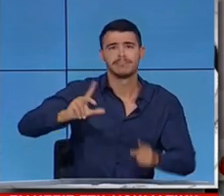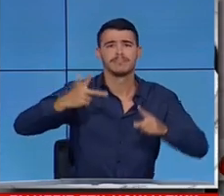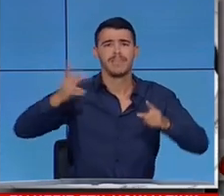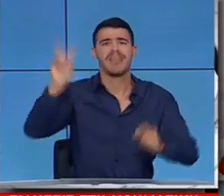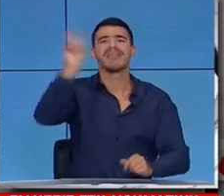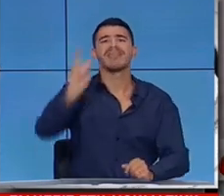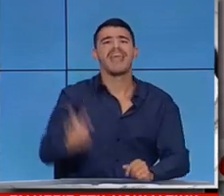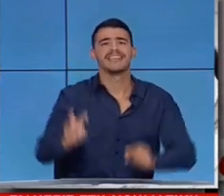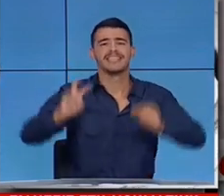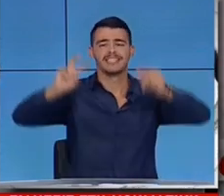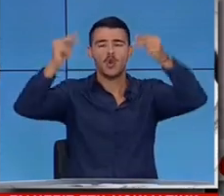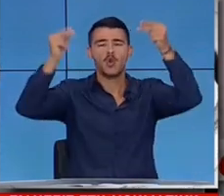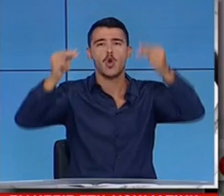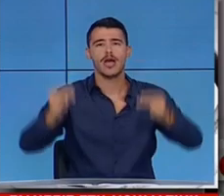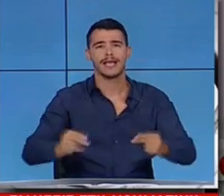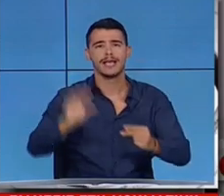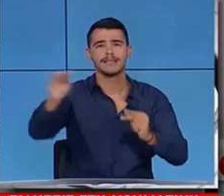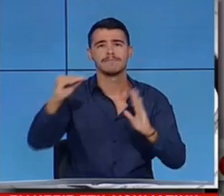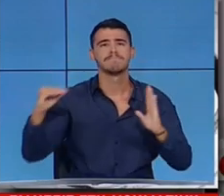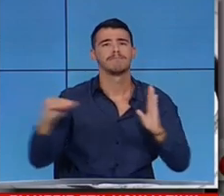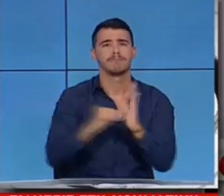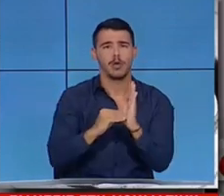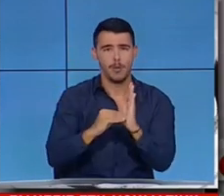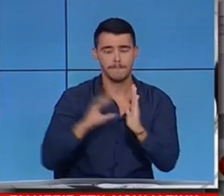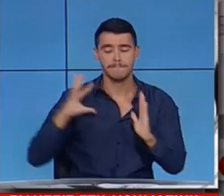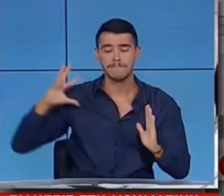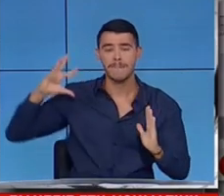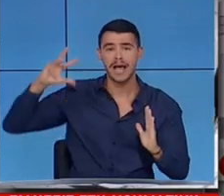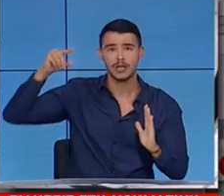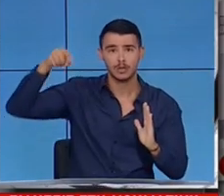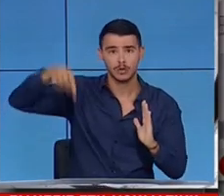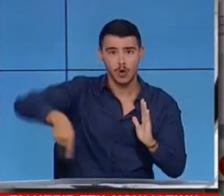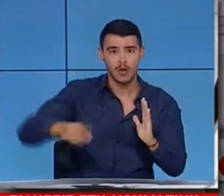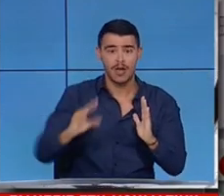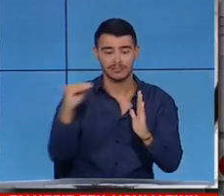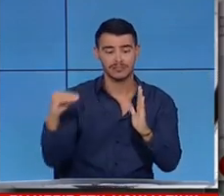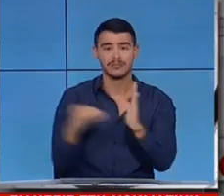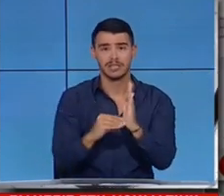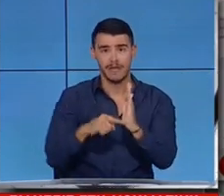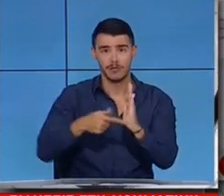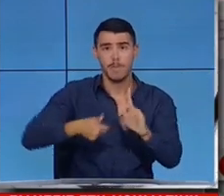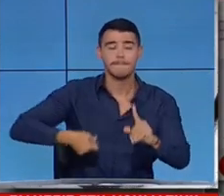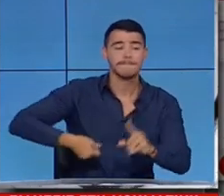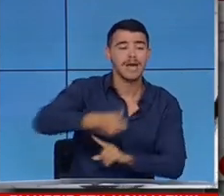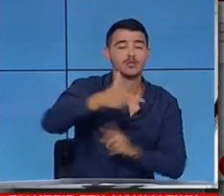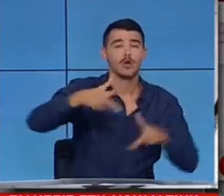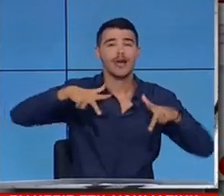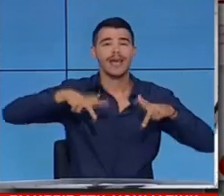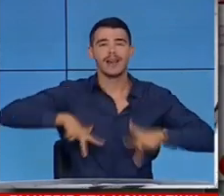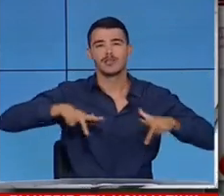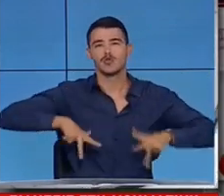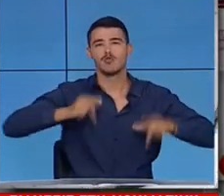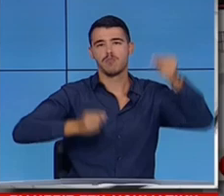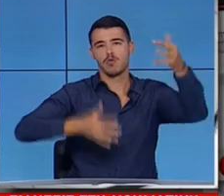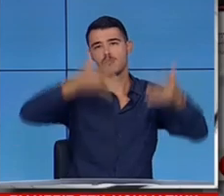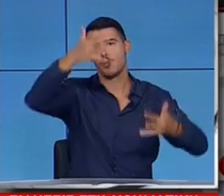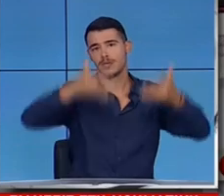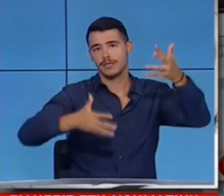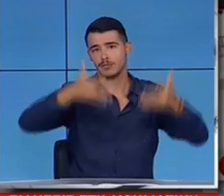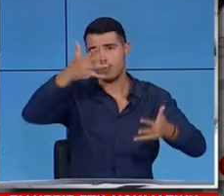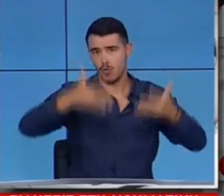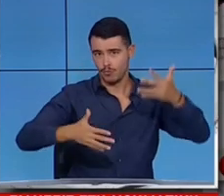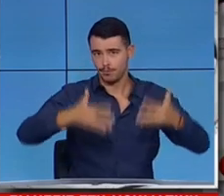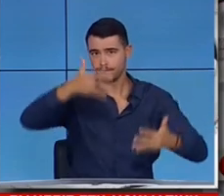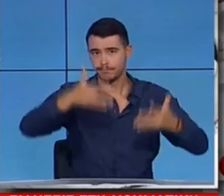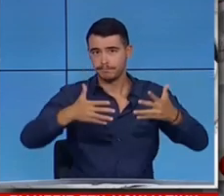ΔΕΗ, μέχρι στιγμής ένα πολύ μεγάλο κομμάτι επιστρέφει στον κρατικό προϋπολογισμό, ως μνημονιακή υποχρέωση. Το περιθώριο λοιπόν